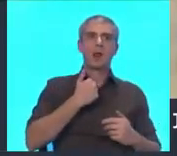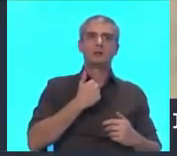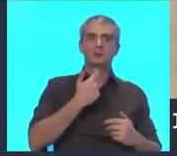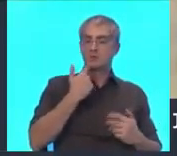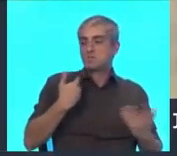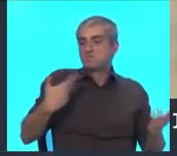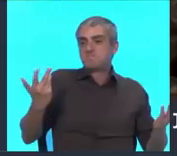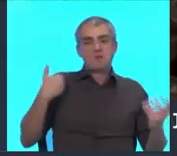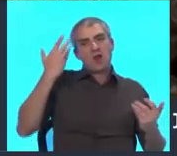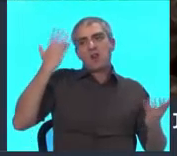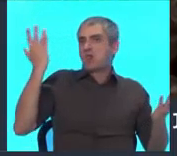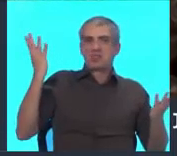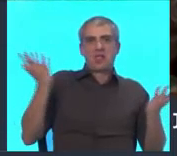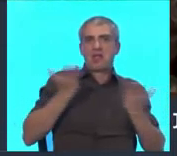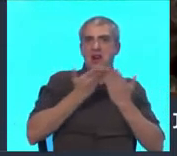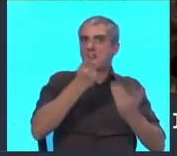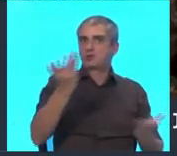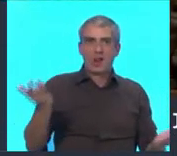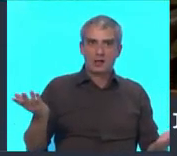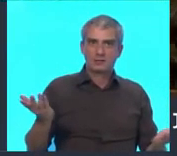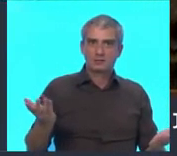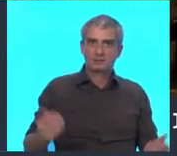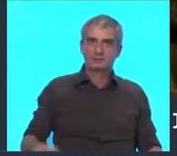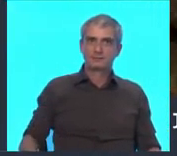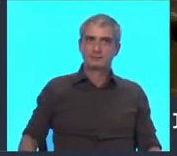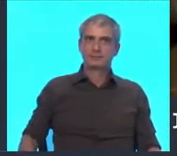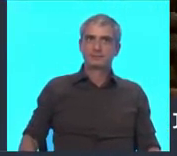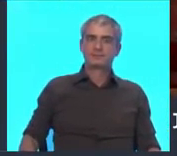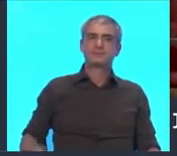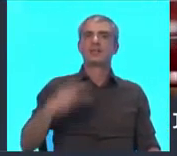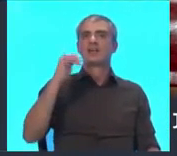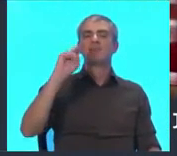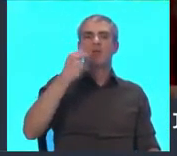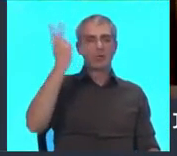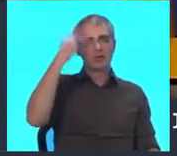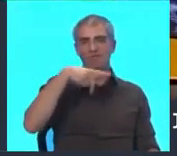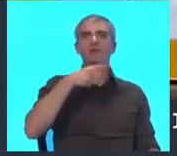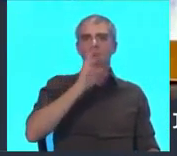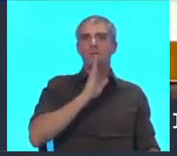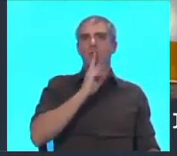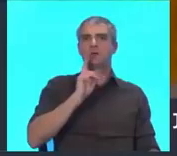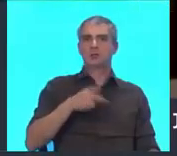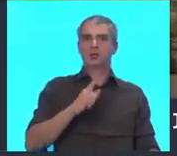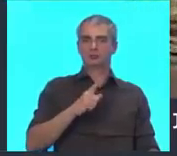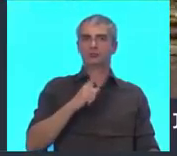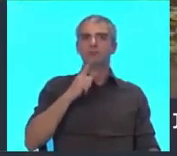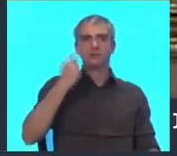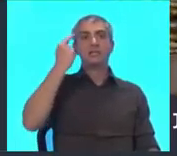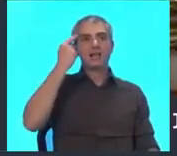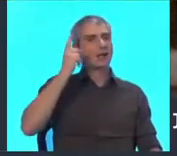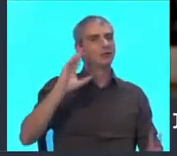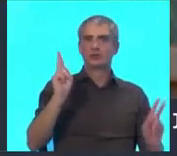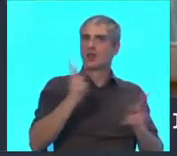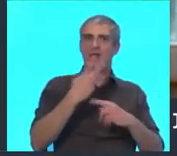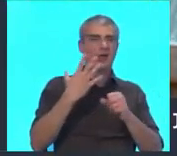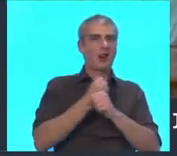לי, אני לא יודע איך לעזור לך. פיונה הבינה מהר מאוד שיש לה בעיה. היא גם ידעה שלא תצליח